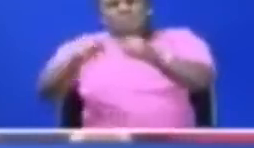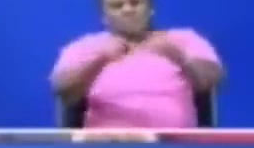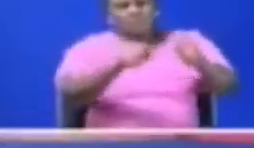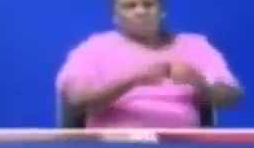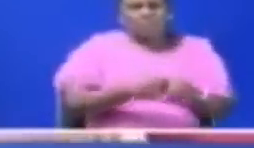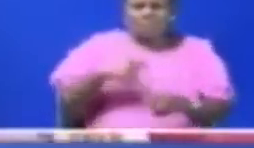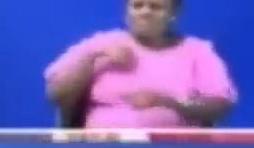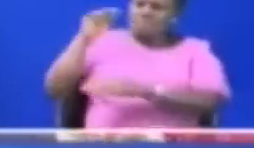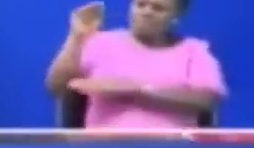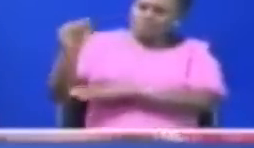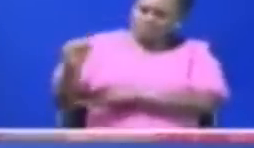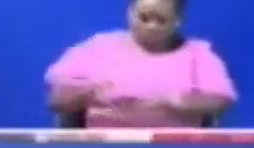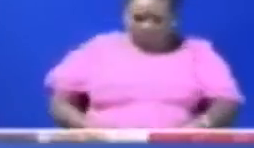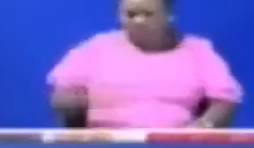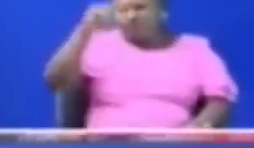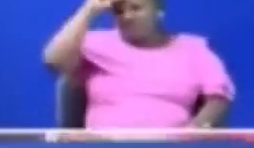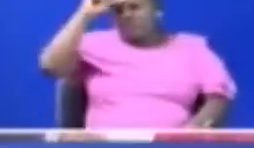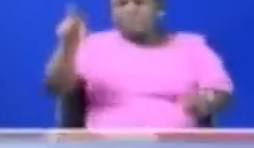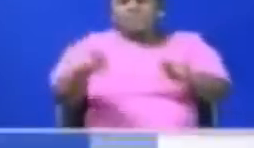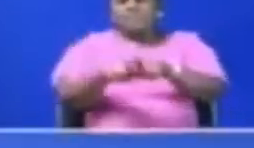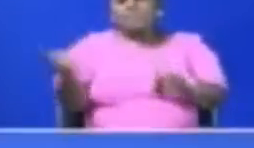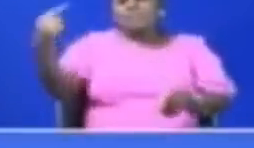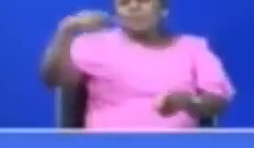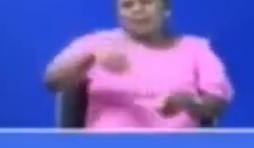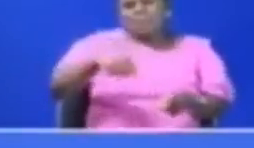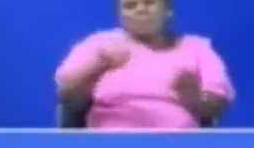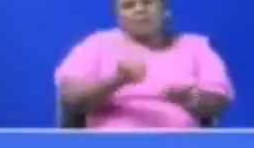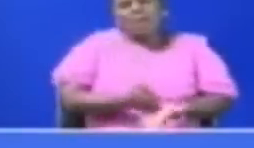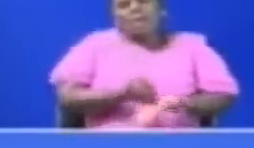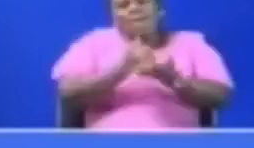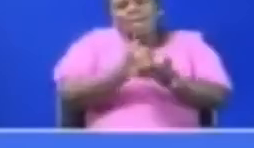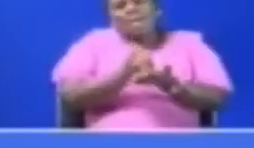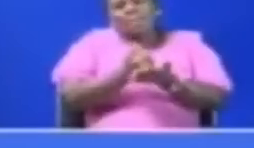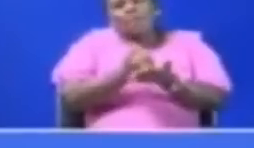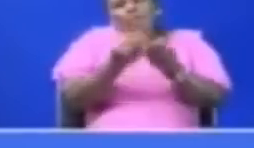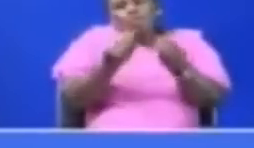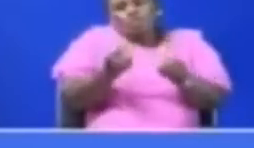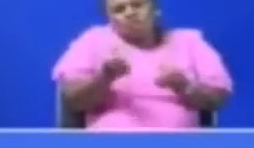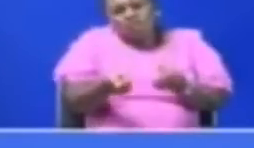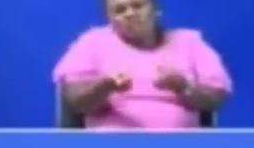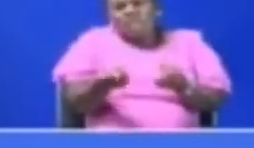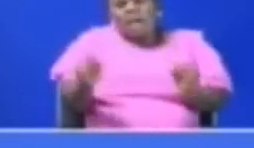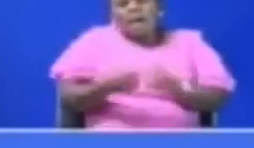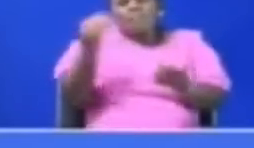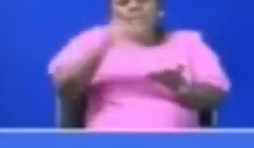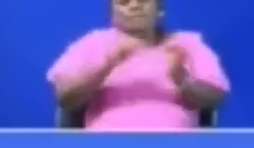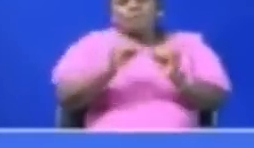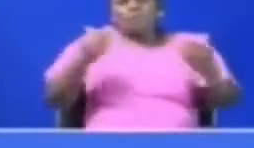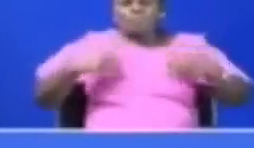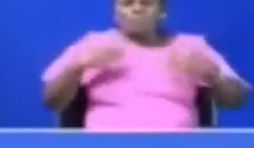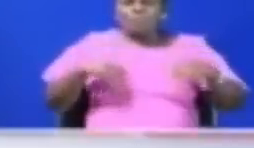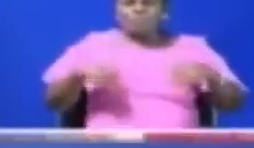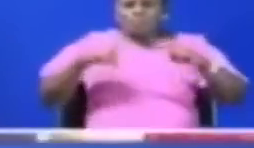yanaharibika. Kwa hivyo ninaomba ya kwamba serikali pia iingie katikati ili tusaidie mambo kama haya yasiwe yakitokea, na watu